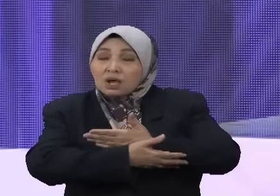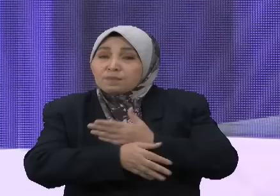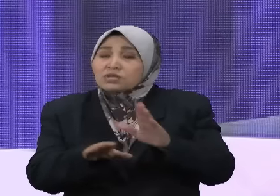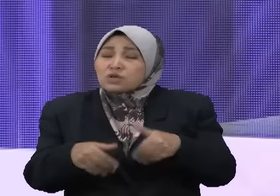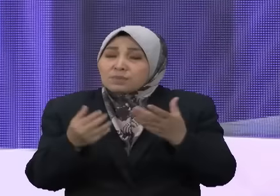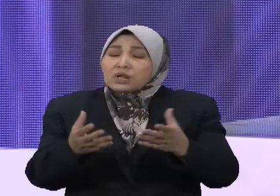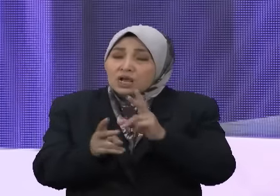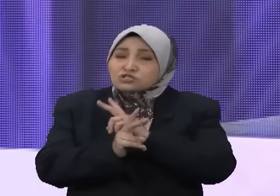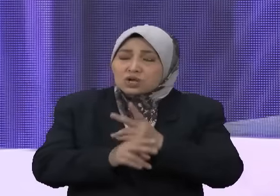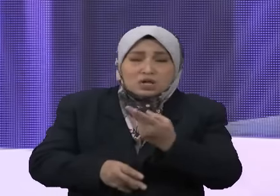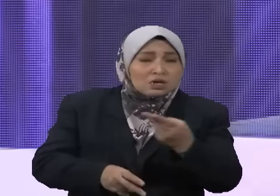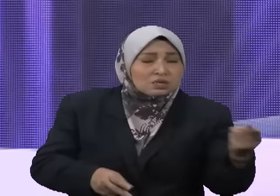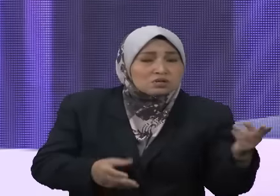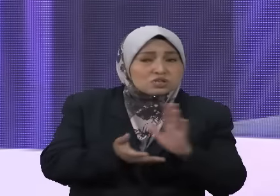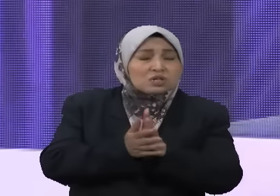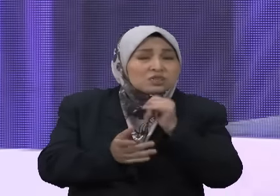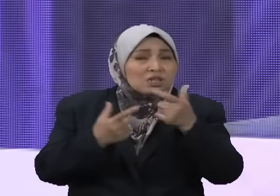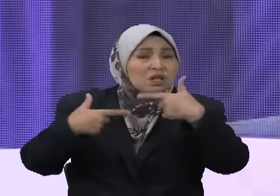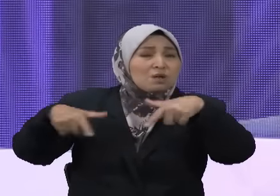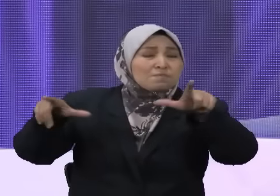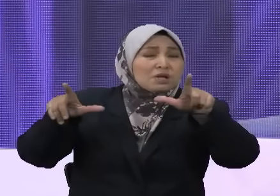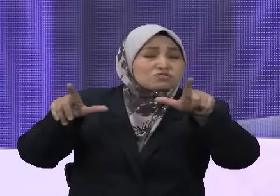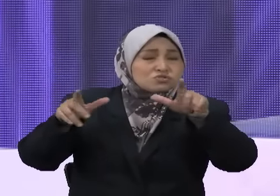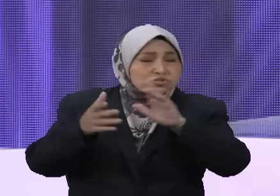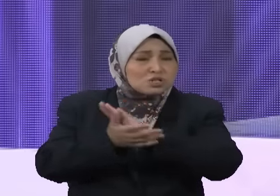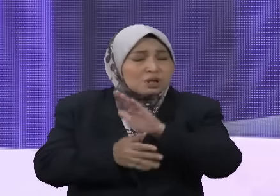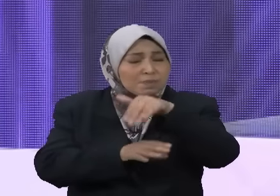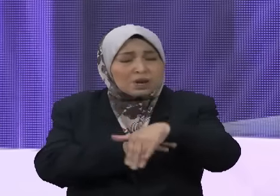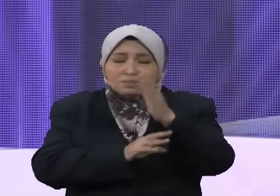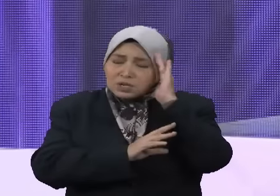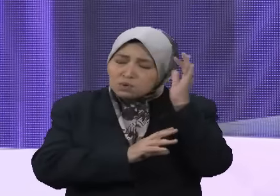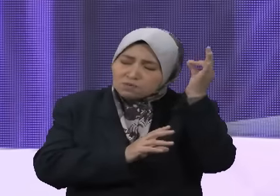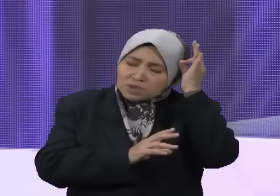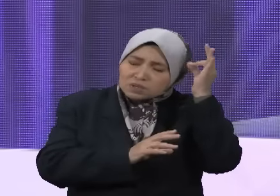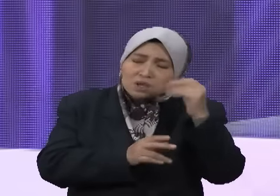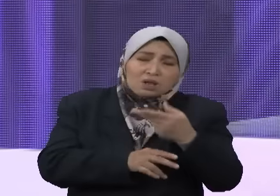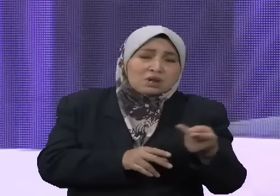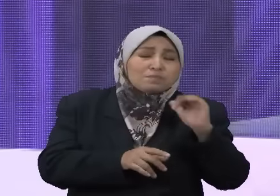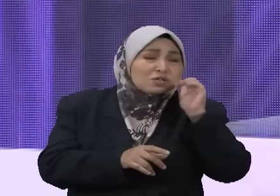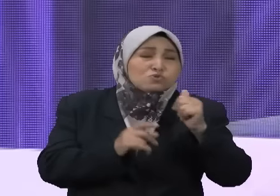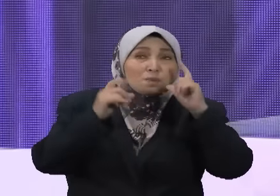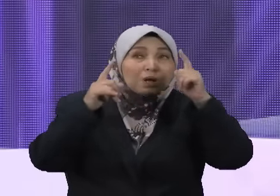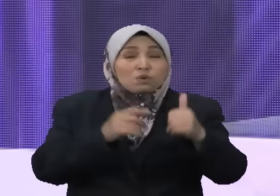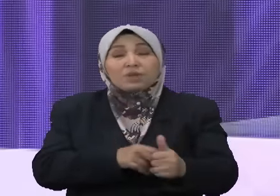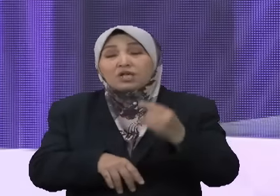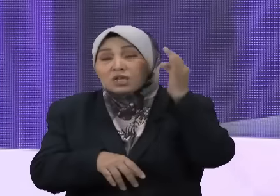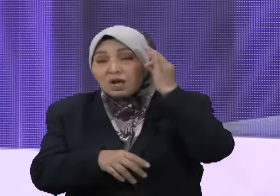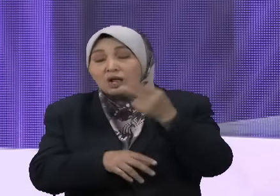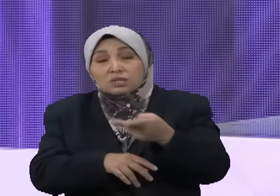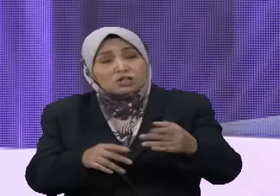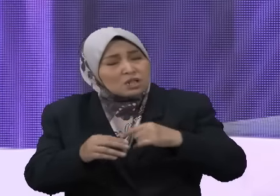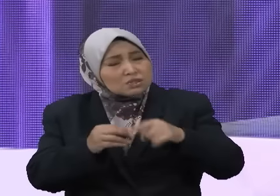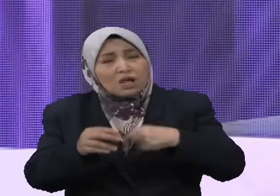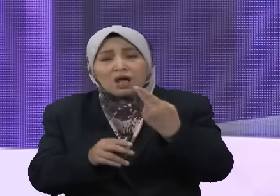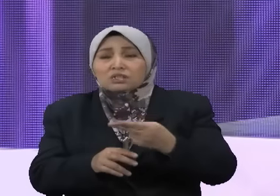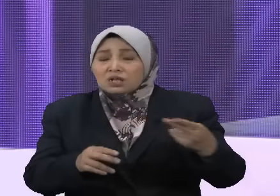mana nak jaga harta mereka supaya tidak ter maksud malam tidur fikir harta bangun esok pagi fikir harta semua benda pasal